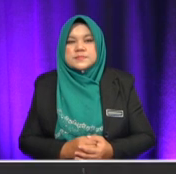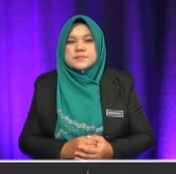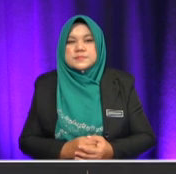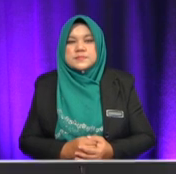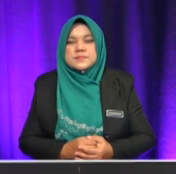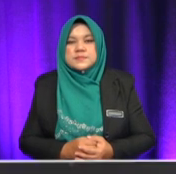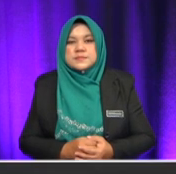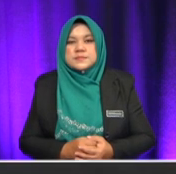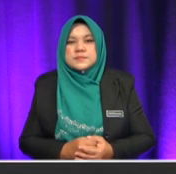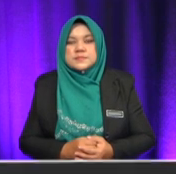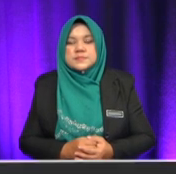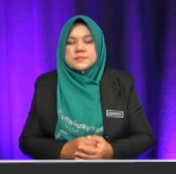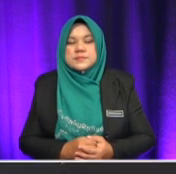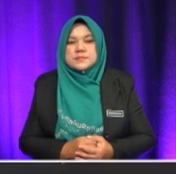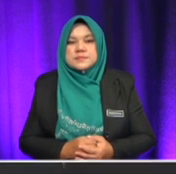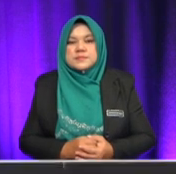tak tengok bunyi